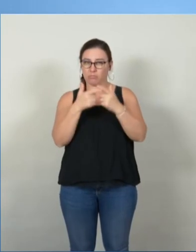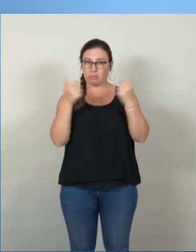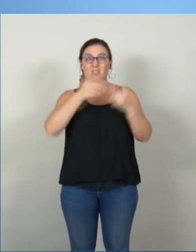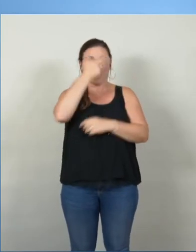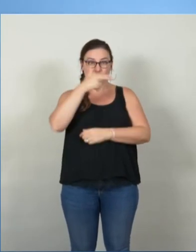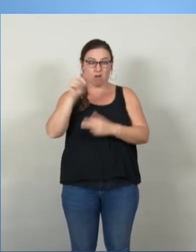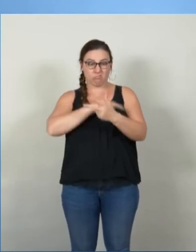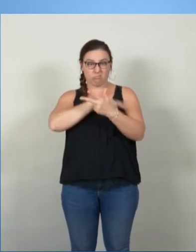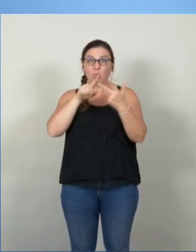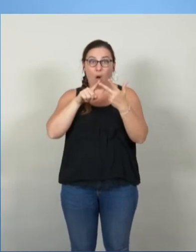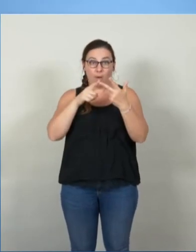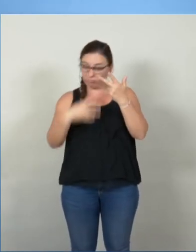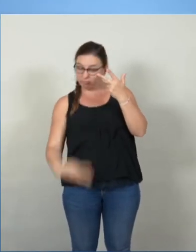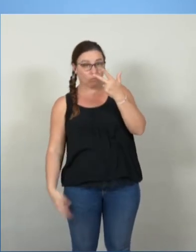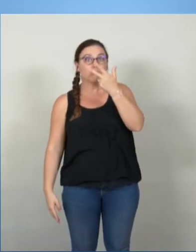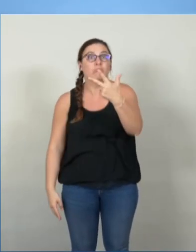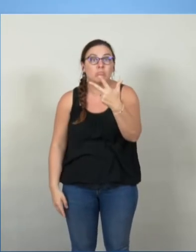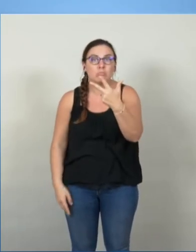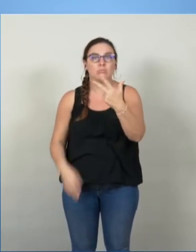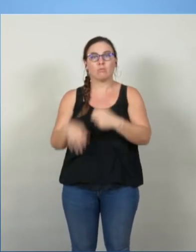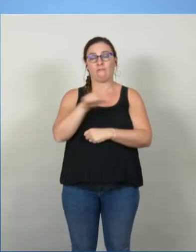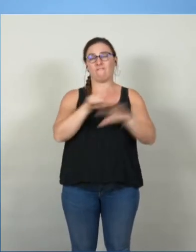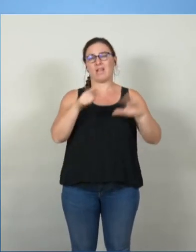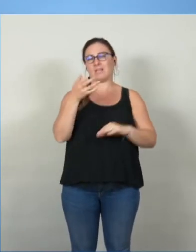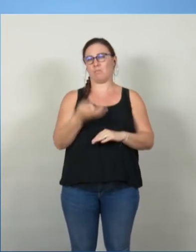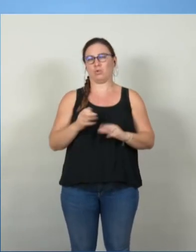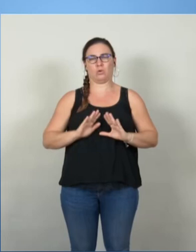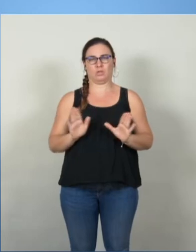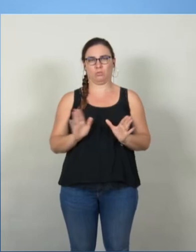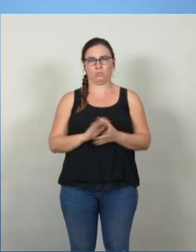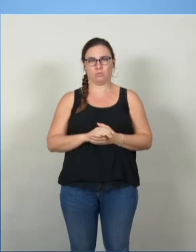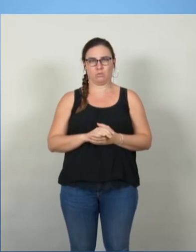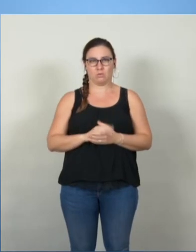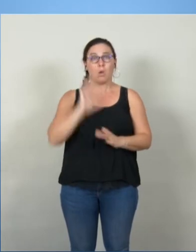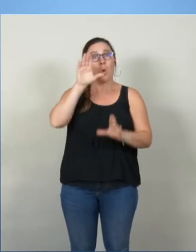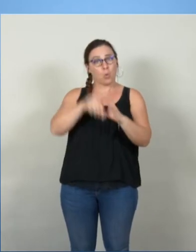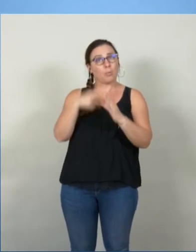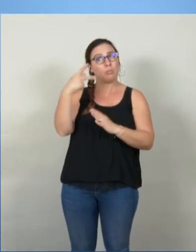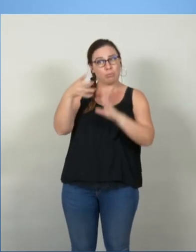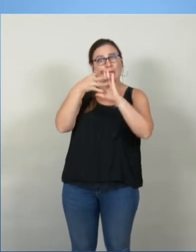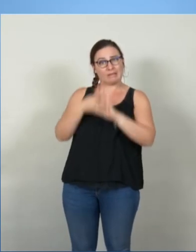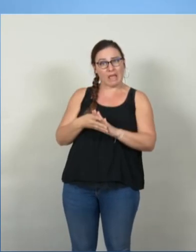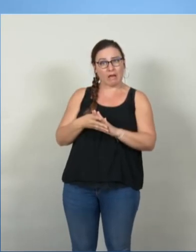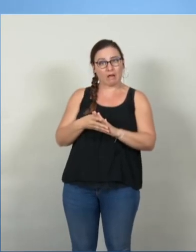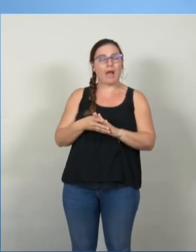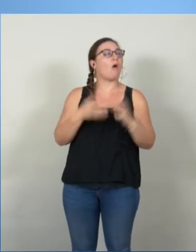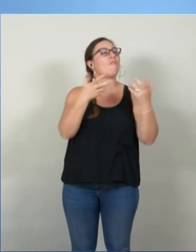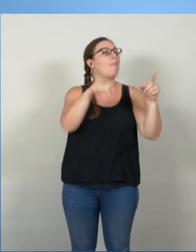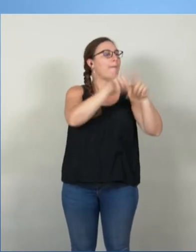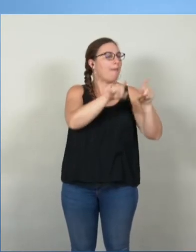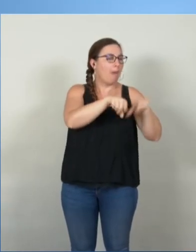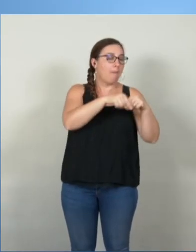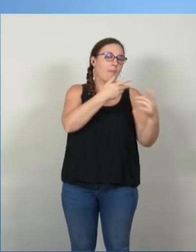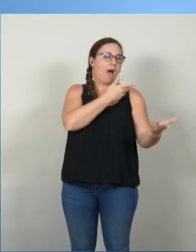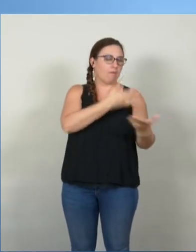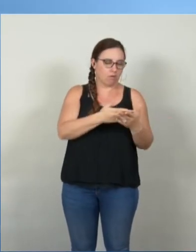à trois journaux à hauteur de 27% mais même si on prend vos critères pour ne pas répéter la même chose que qui